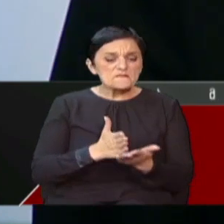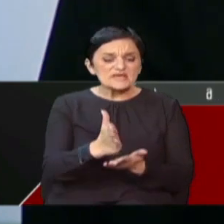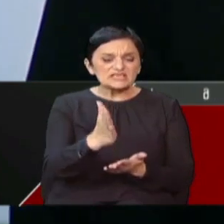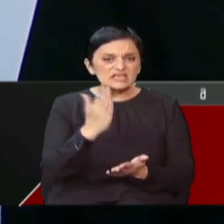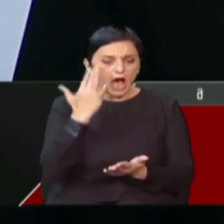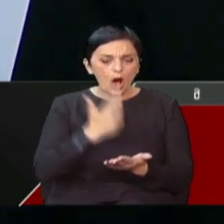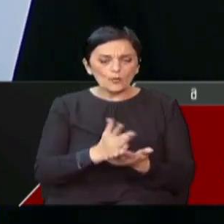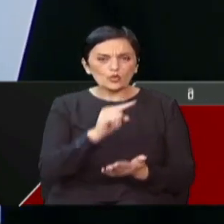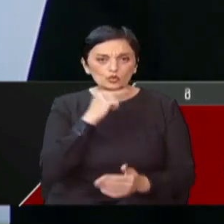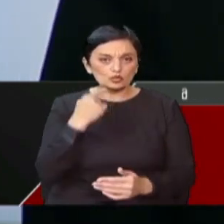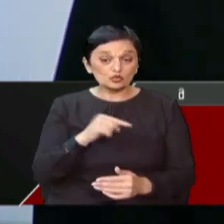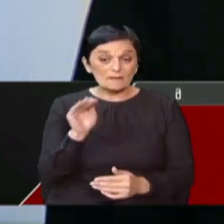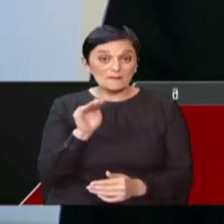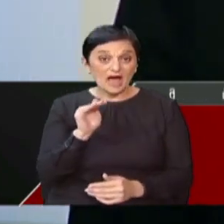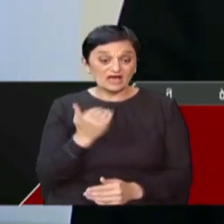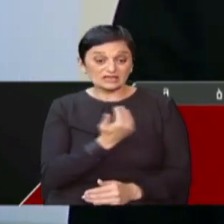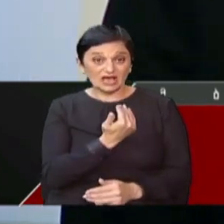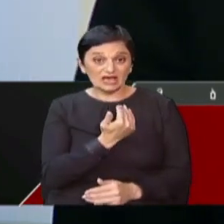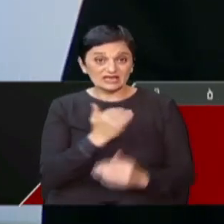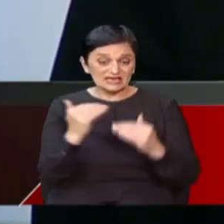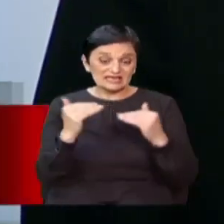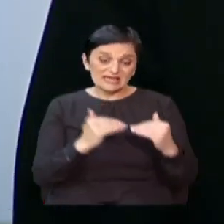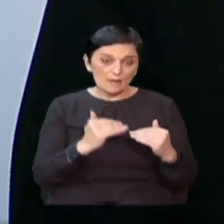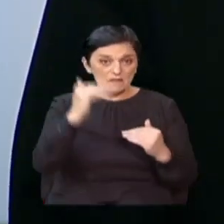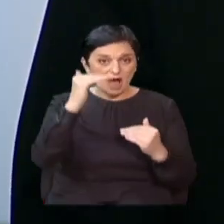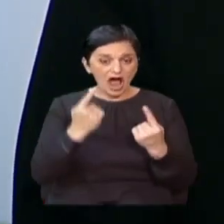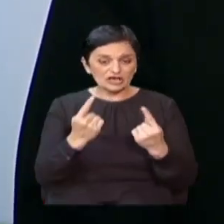და ამოცანები იგივეა, რაც რუსეთის ფედერაციის დაბალი თუ მაღალი ჩინოსნებისათვის.